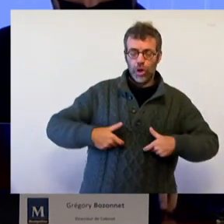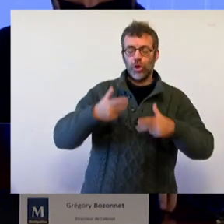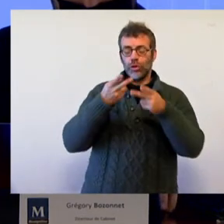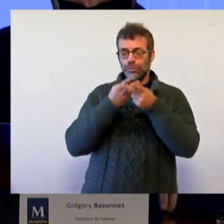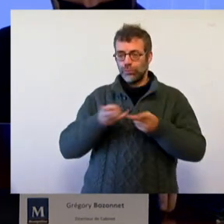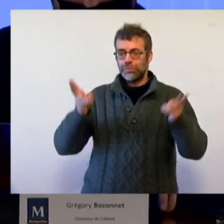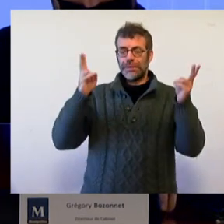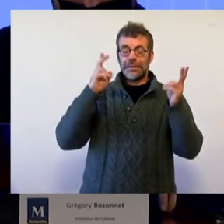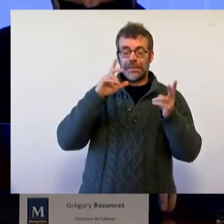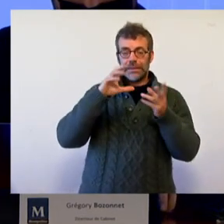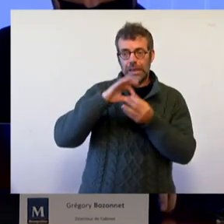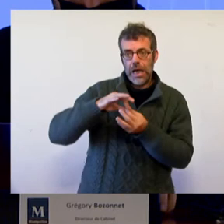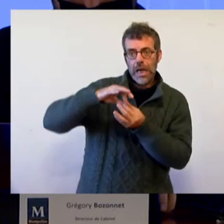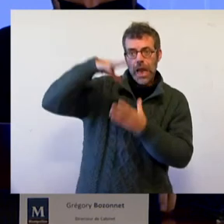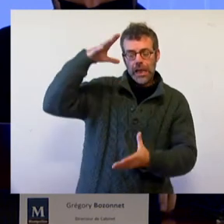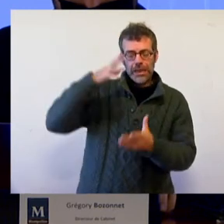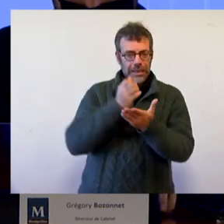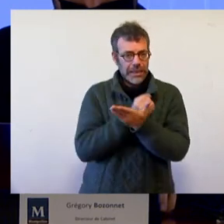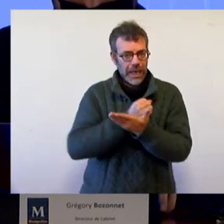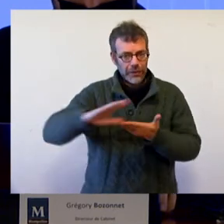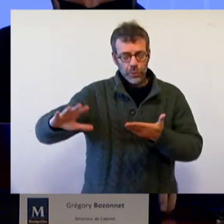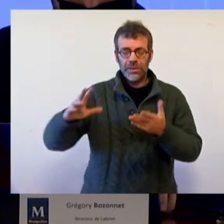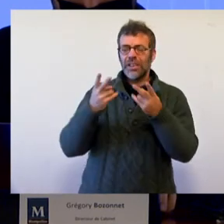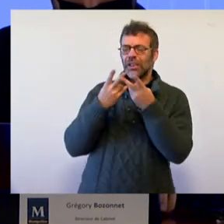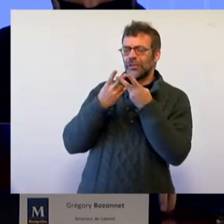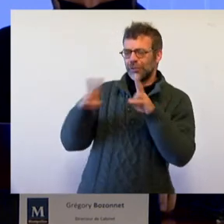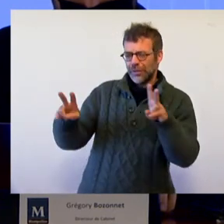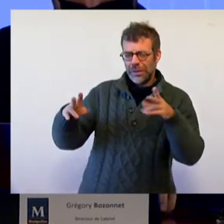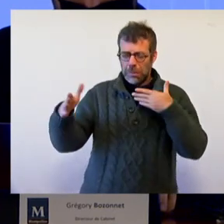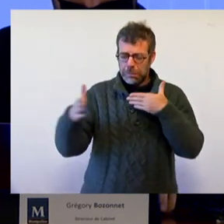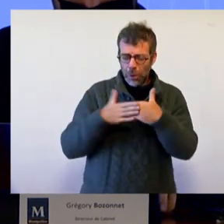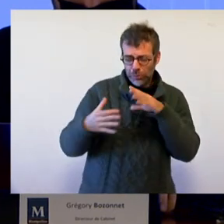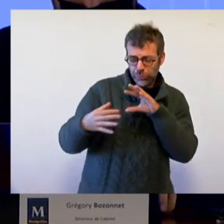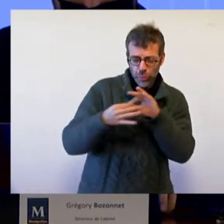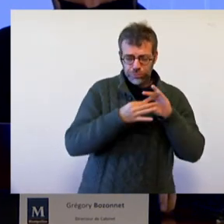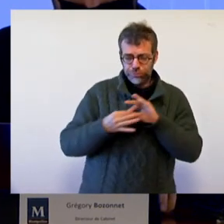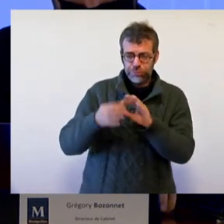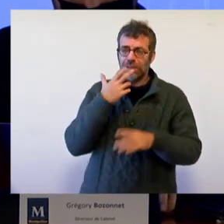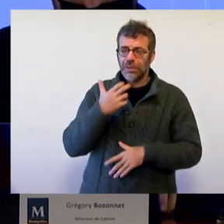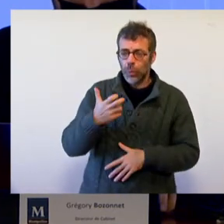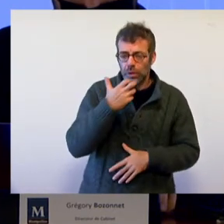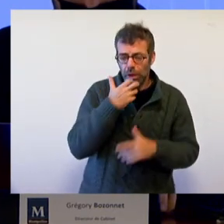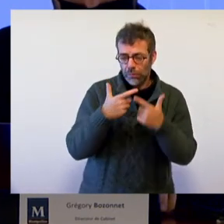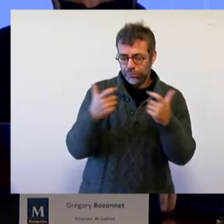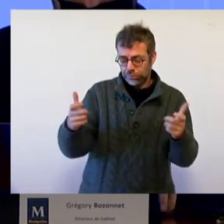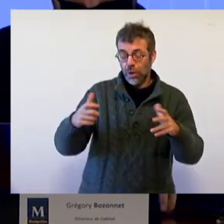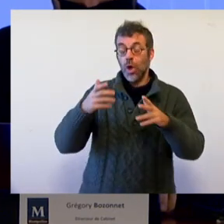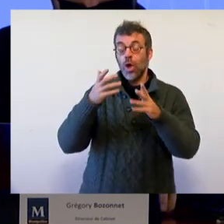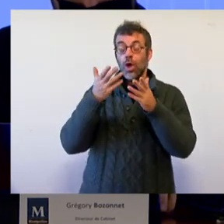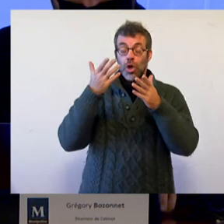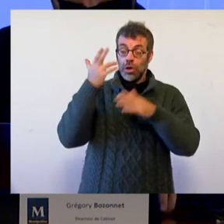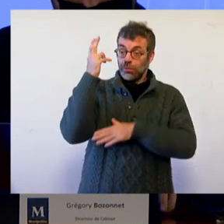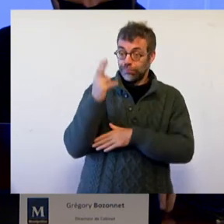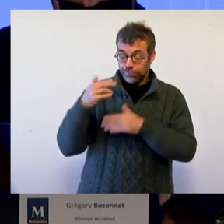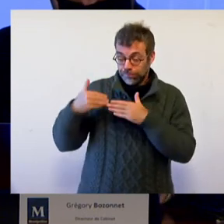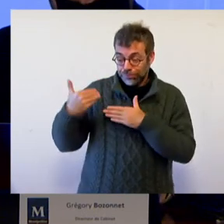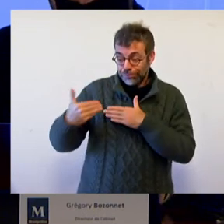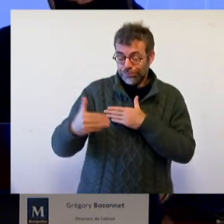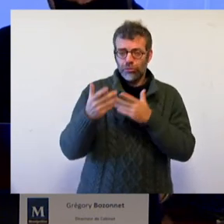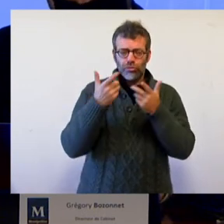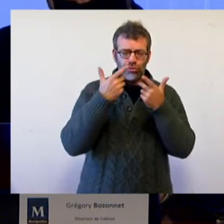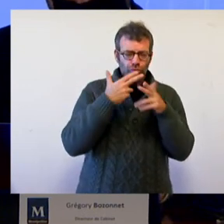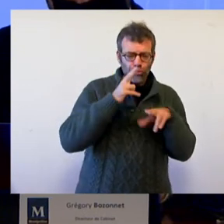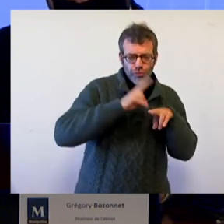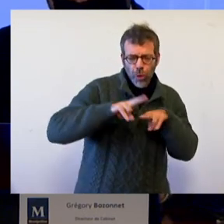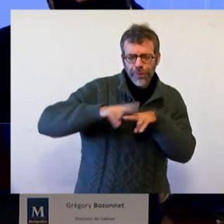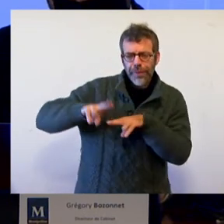une action sociale véritablement utile, une ville au plus près des citoyens. Nous avons ouvert de nombreux chantiers, sommes au rendez-vous avec des